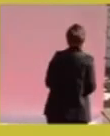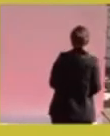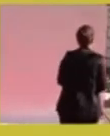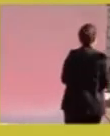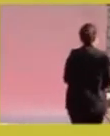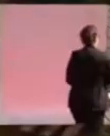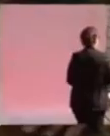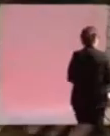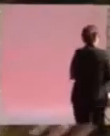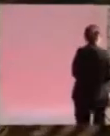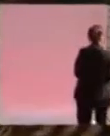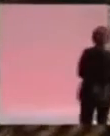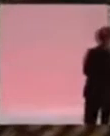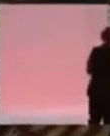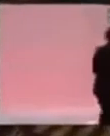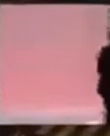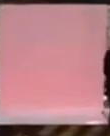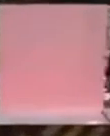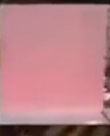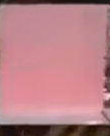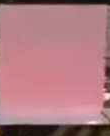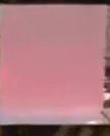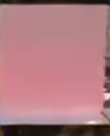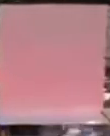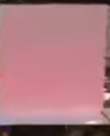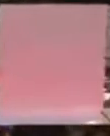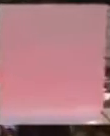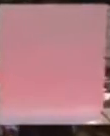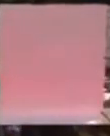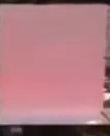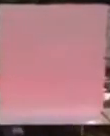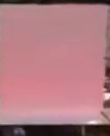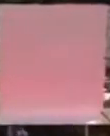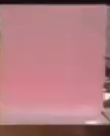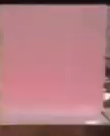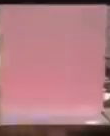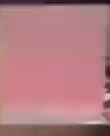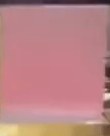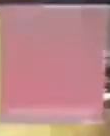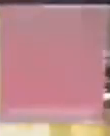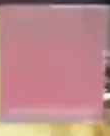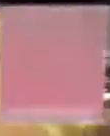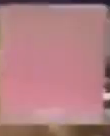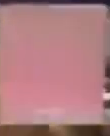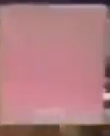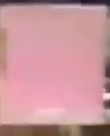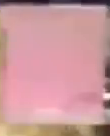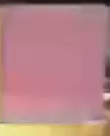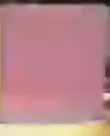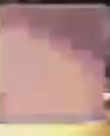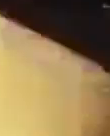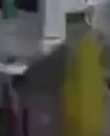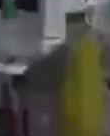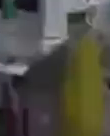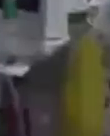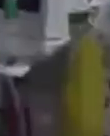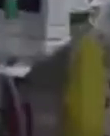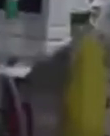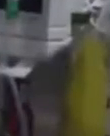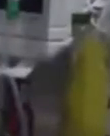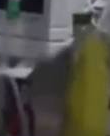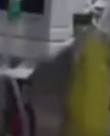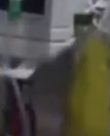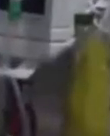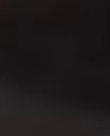deve dovremo convivere per un periodo indefinito con il coronavirus la pandemia ha mostrato lo straordinario valore delle lavoratrici